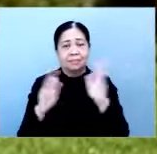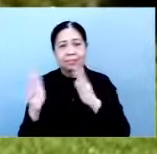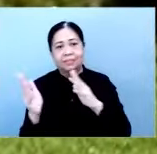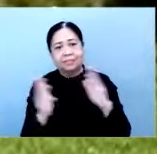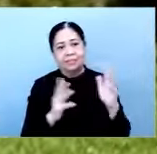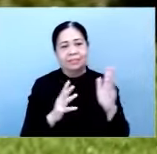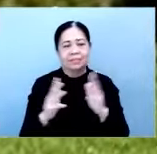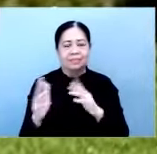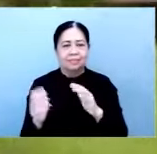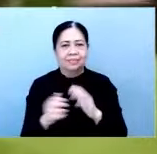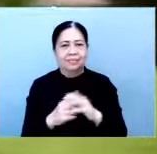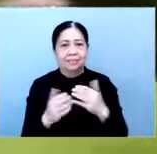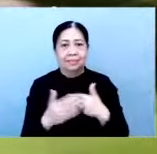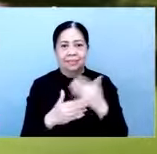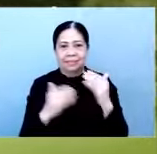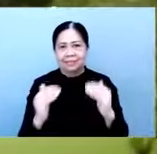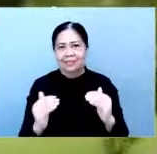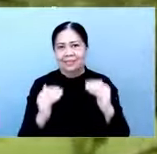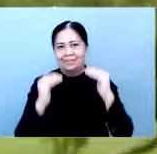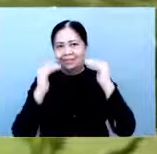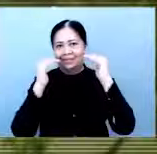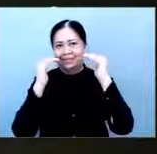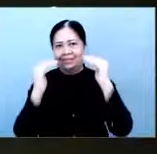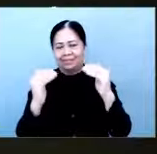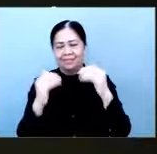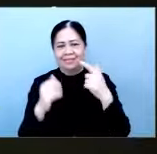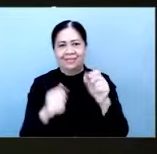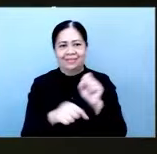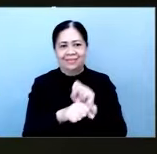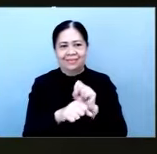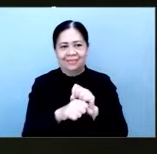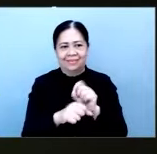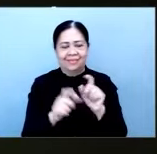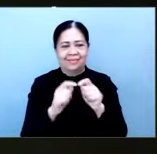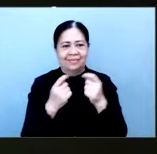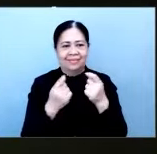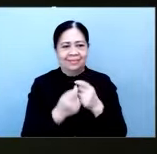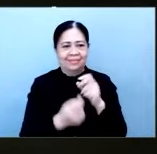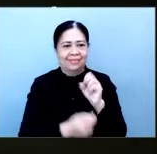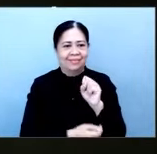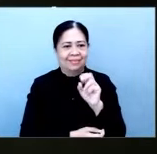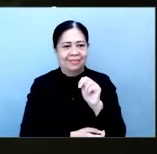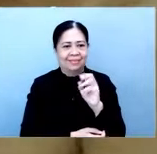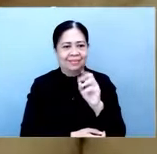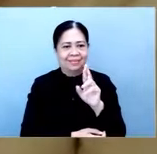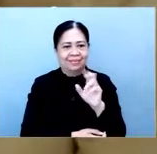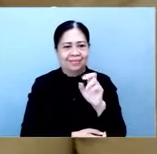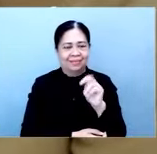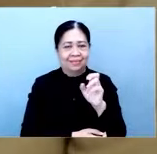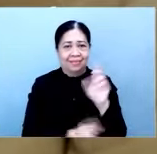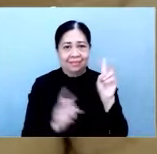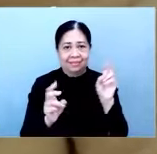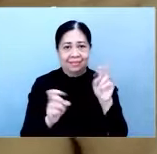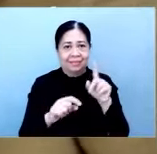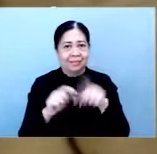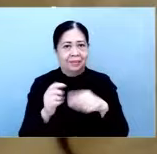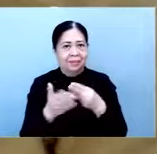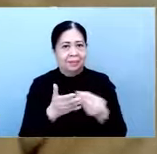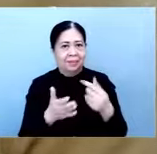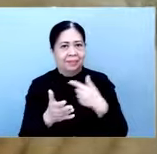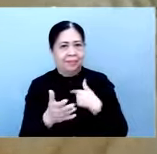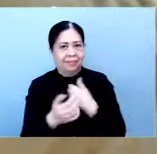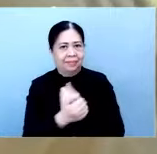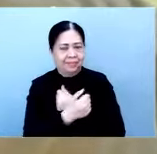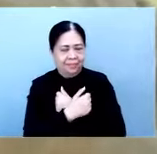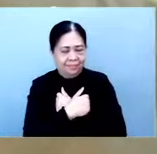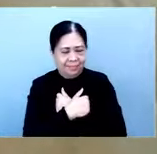Isa pang to the next level ang career ng Team Snorin ng Can't Buy Me Love. Tampok sina